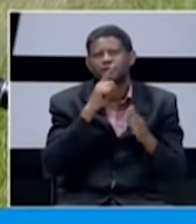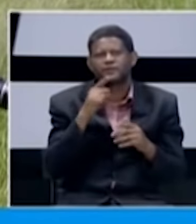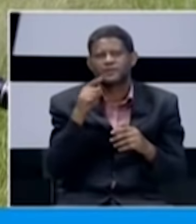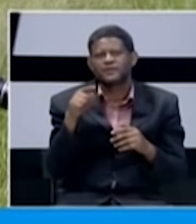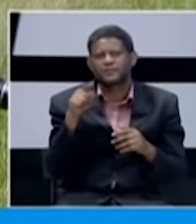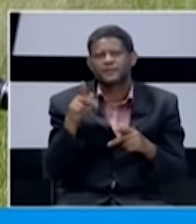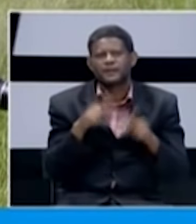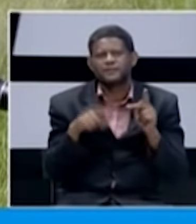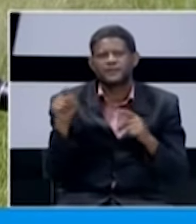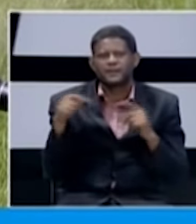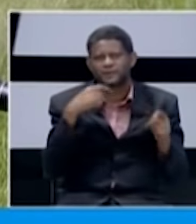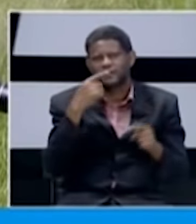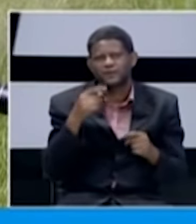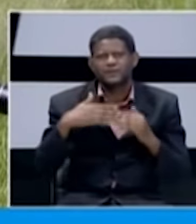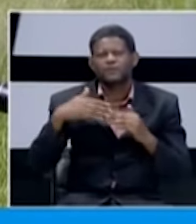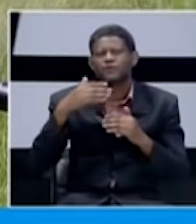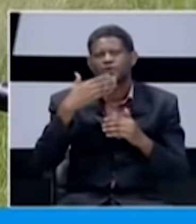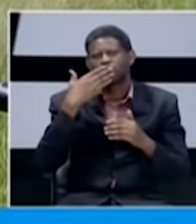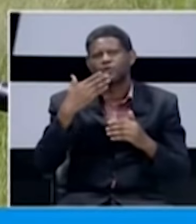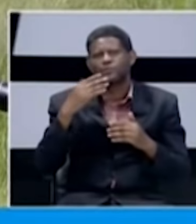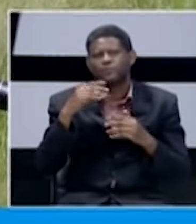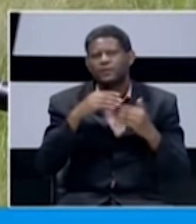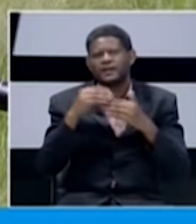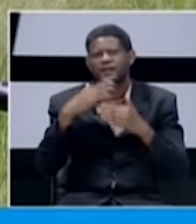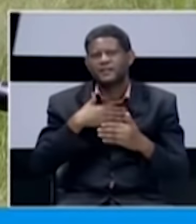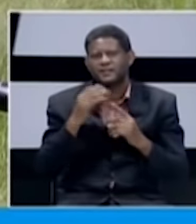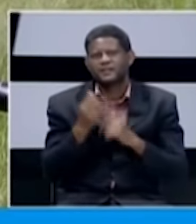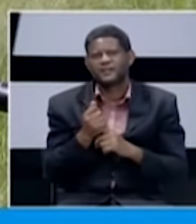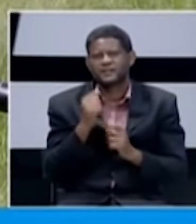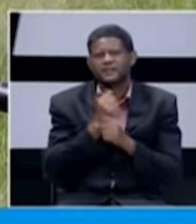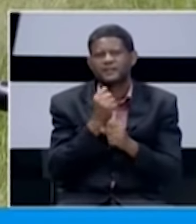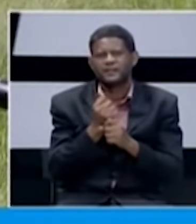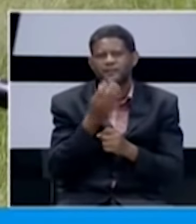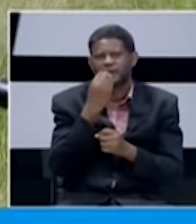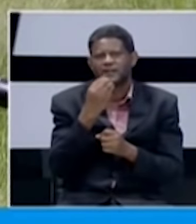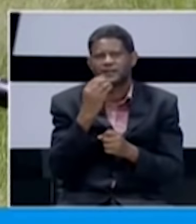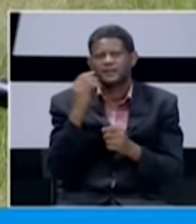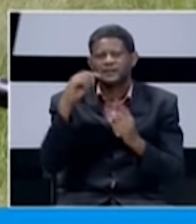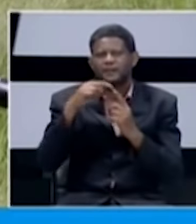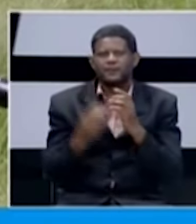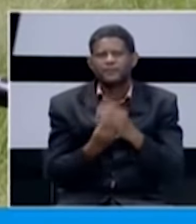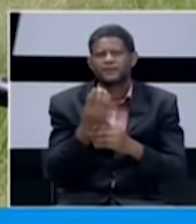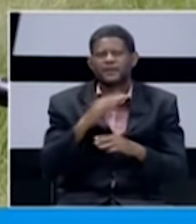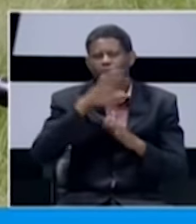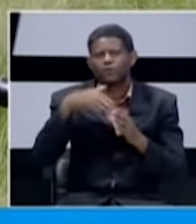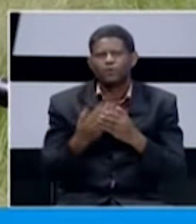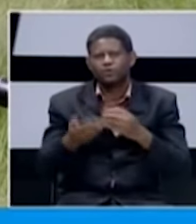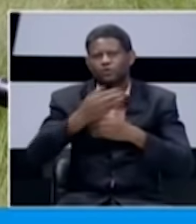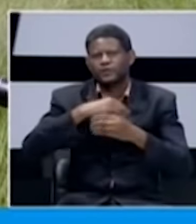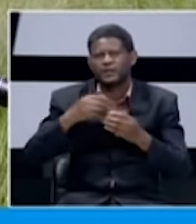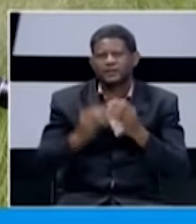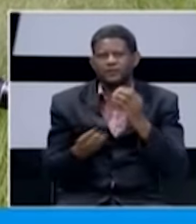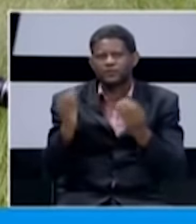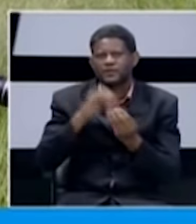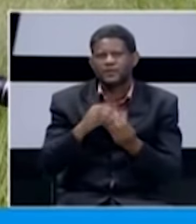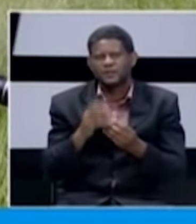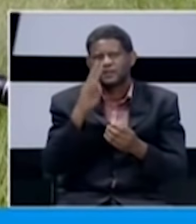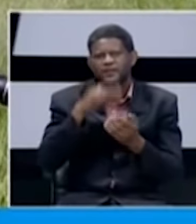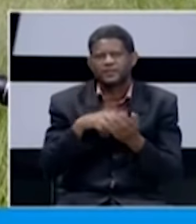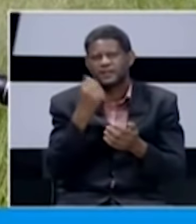خانه مرح حيزنا سريحنا كنا اللي علاه لمعتنا لا يقولوا أتتنا كنا دفع خلت شيء عسر سلستي صوب أذن خانه النائي